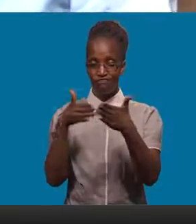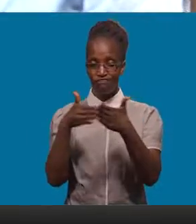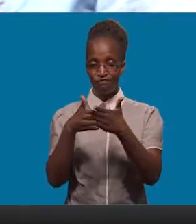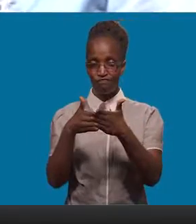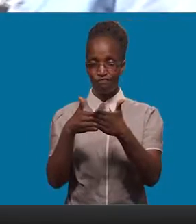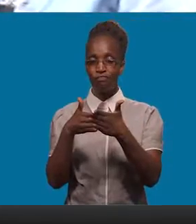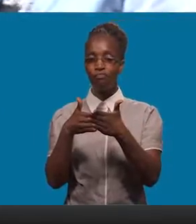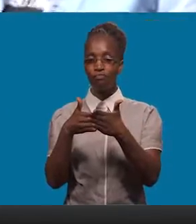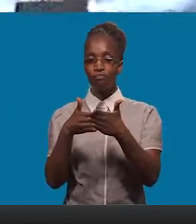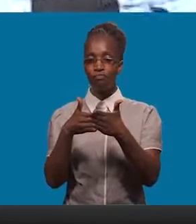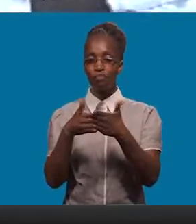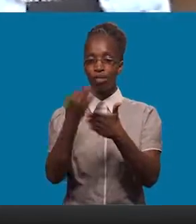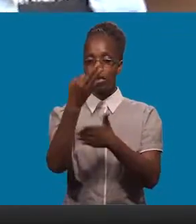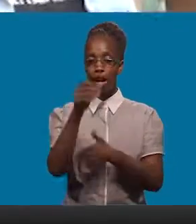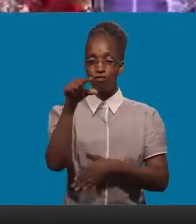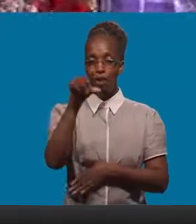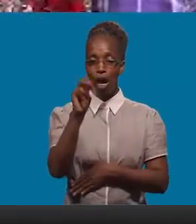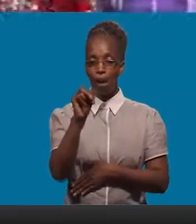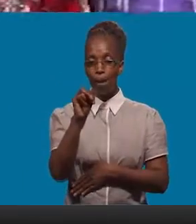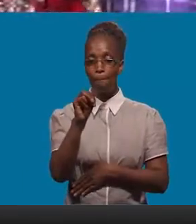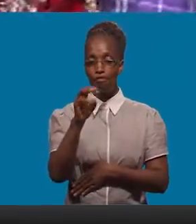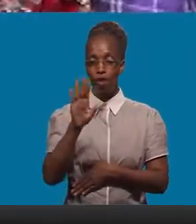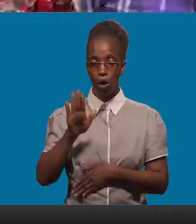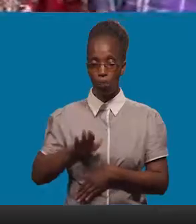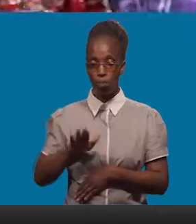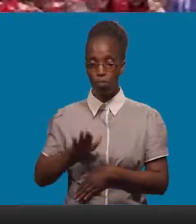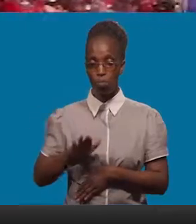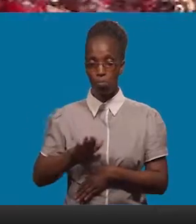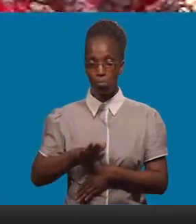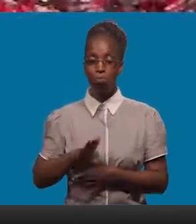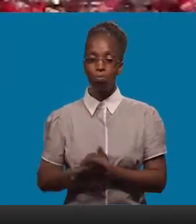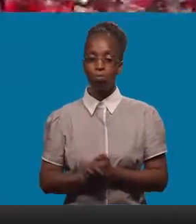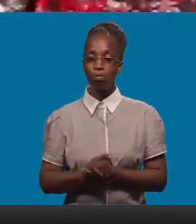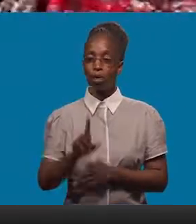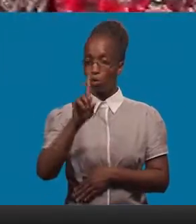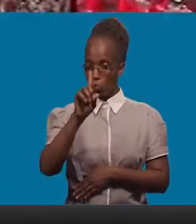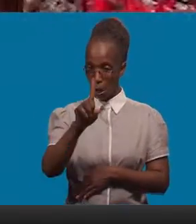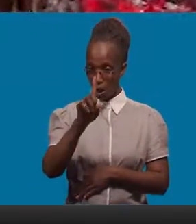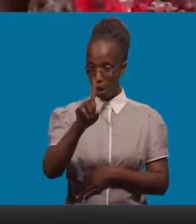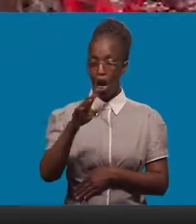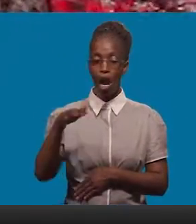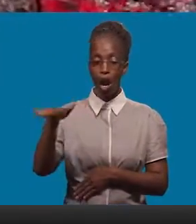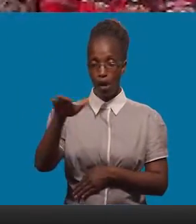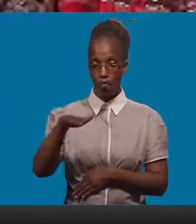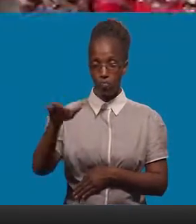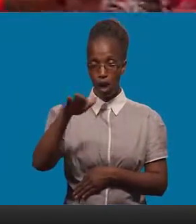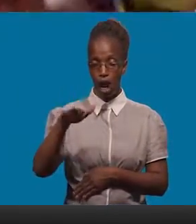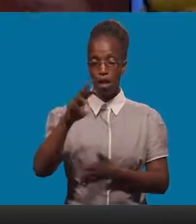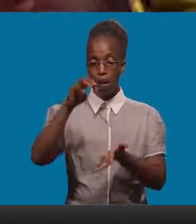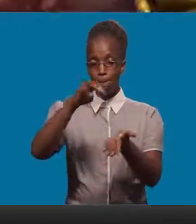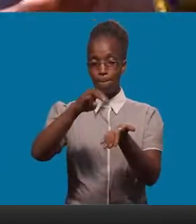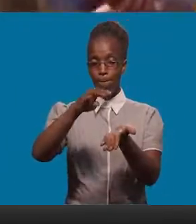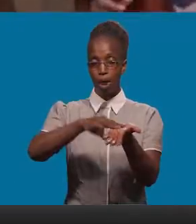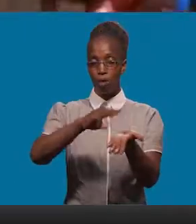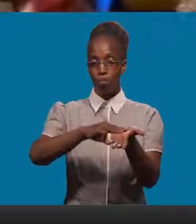humu nchini. Na sasa shirika moja kaunti ya Migori limezindua njia kuelimisha watoto kuhusu athari